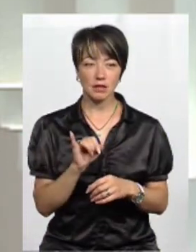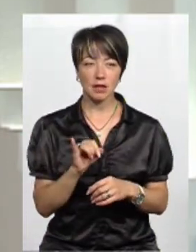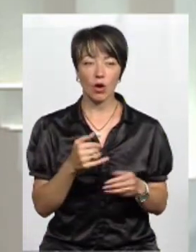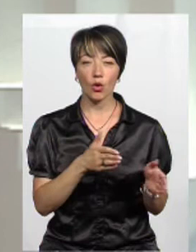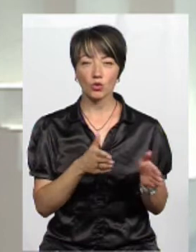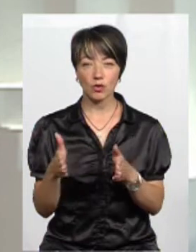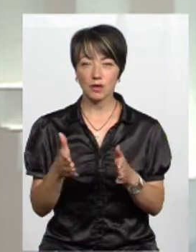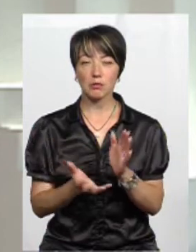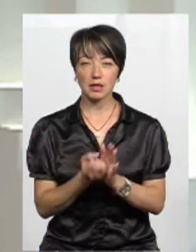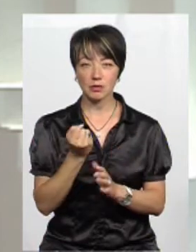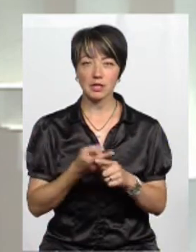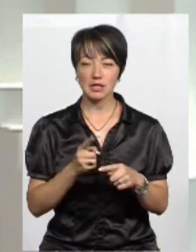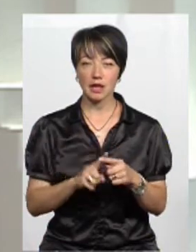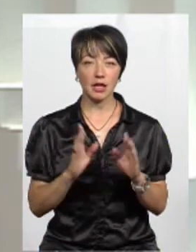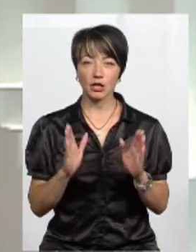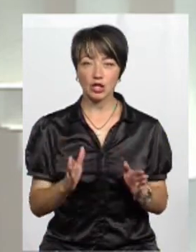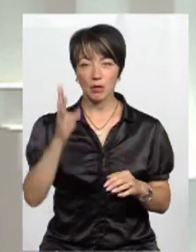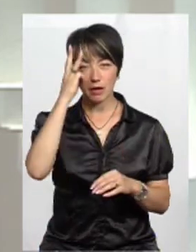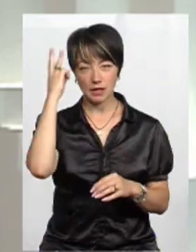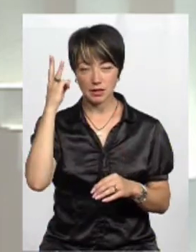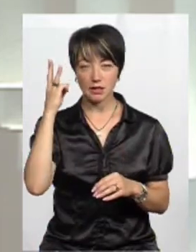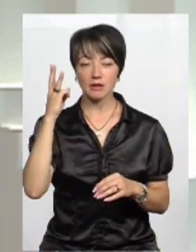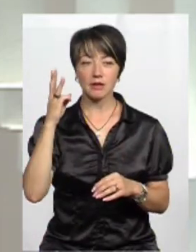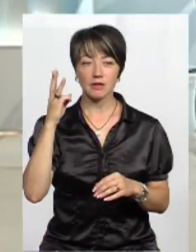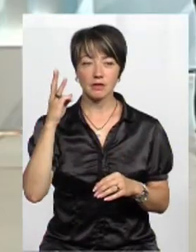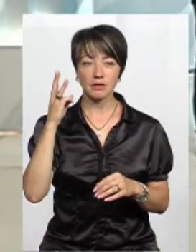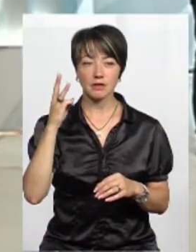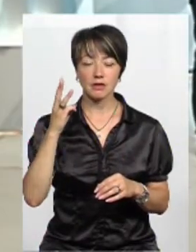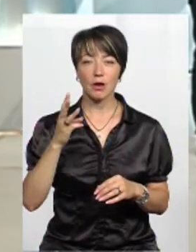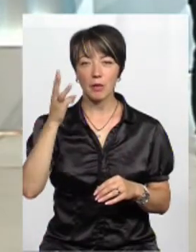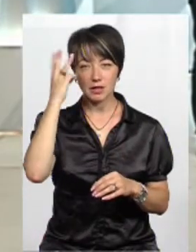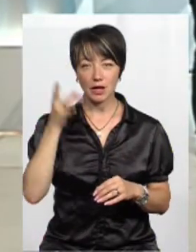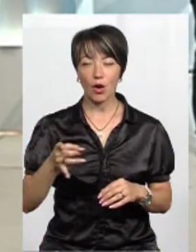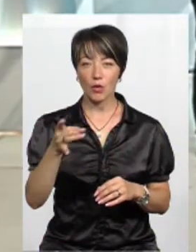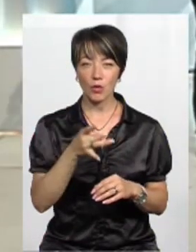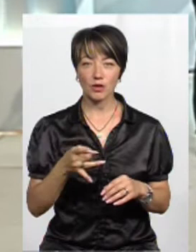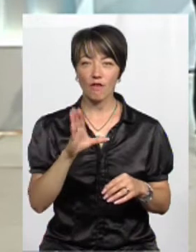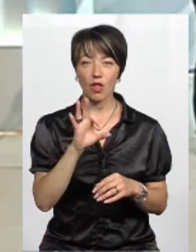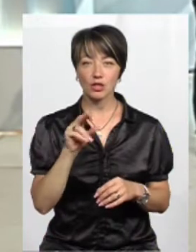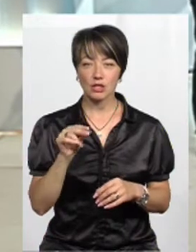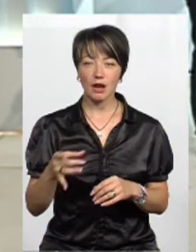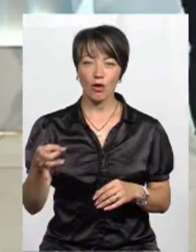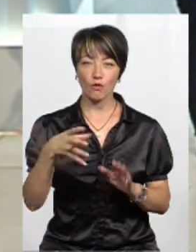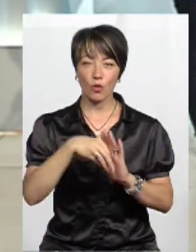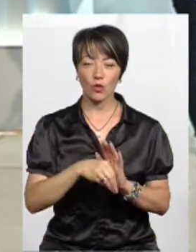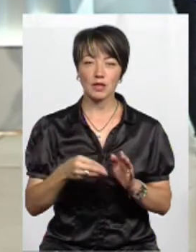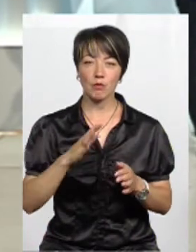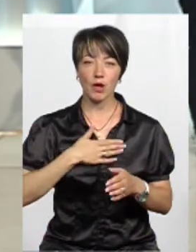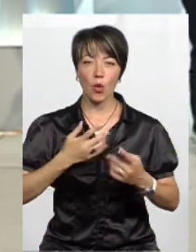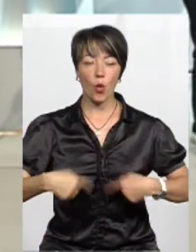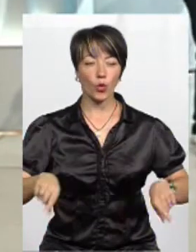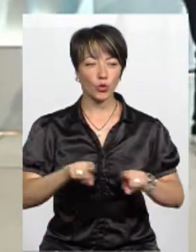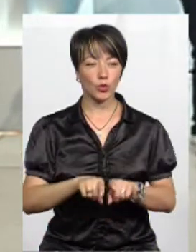я готовий тільки підтримувати це. І не лише Хмельницького, а й Хмельницького району та Волочиського району, які входять в мій